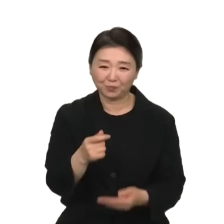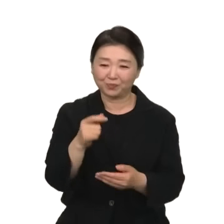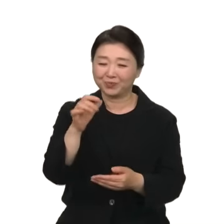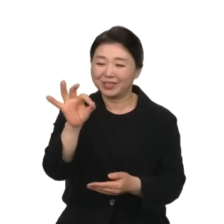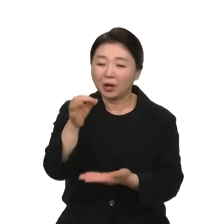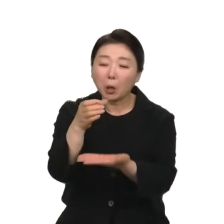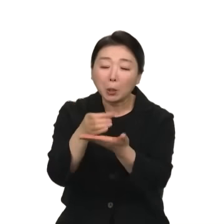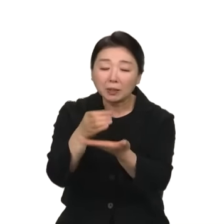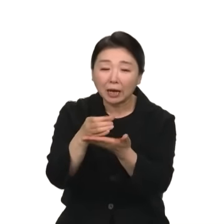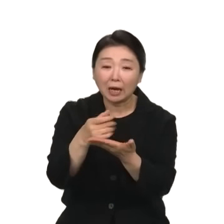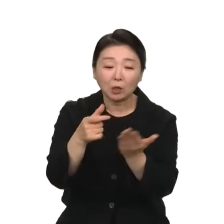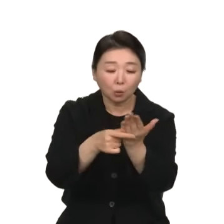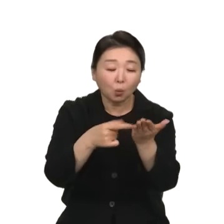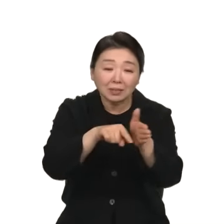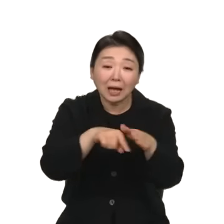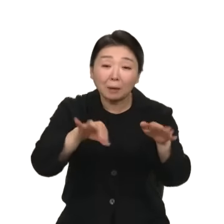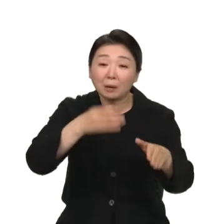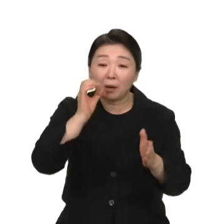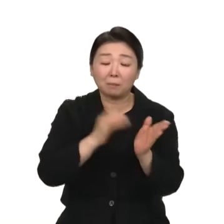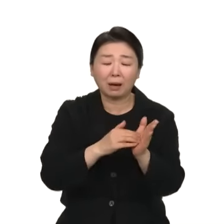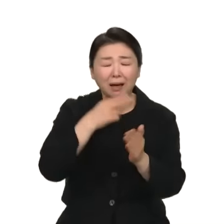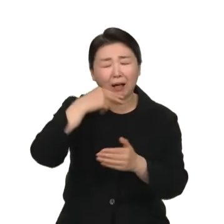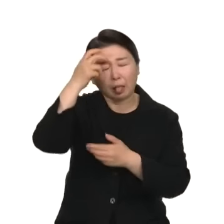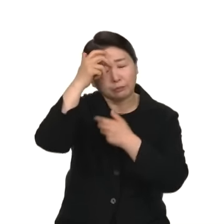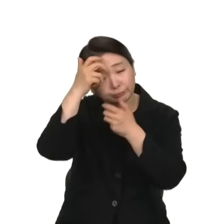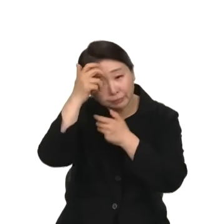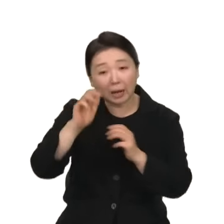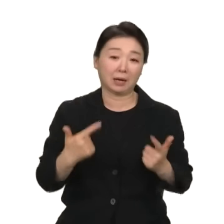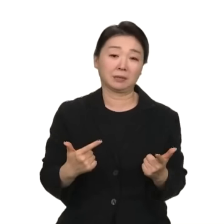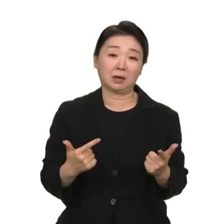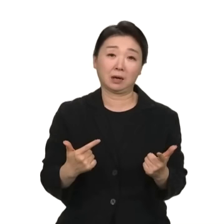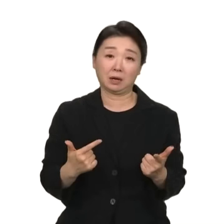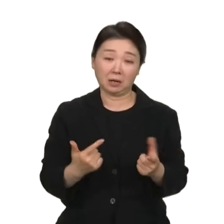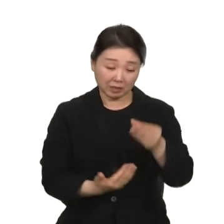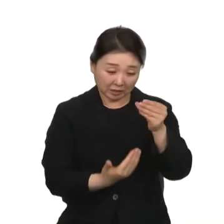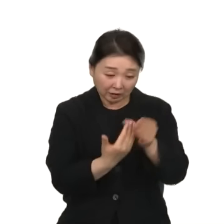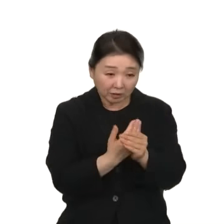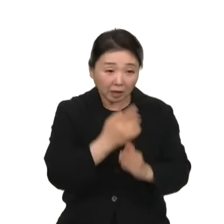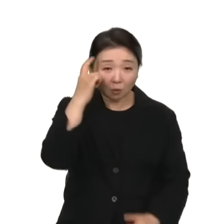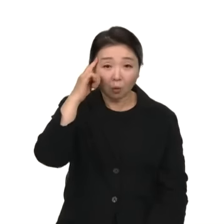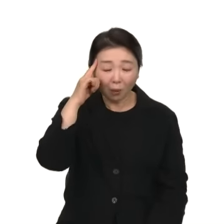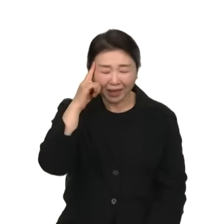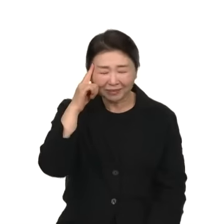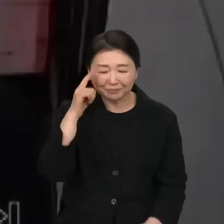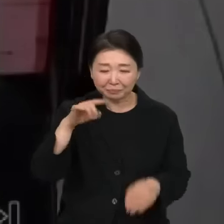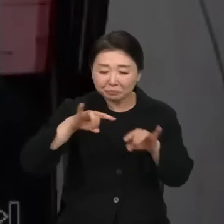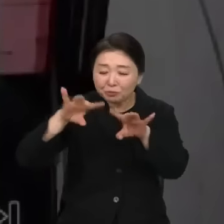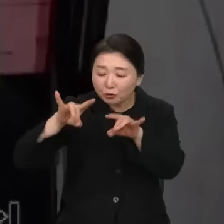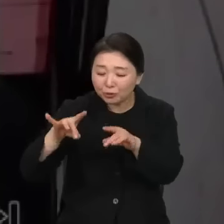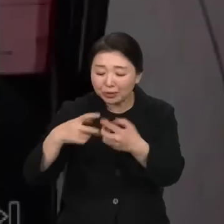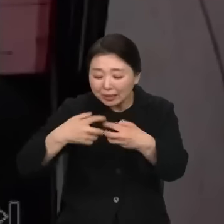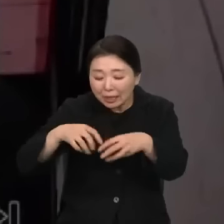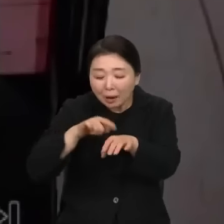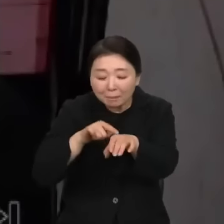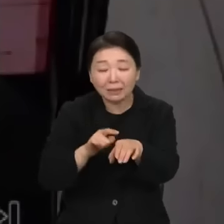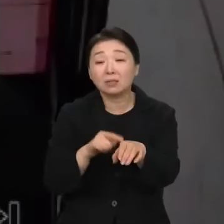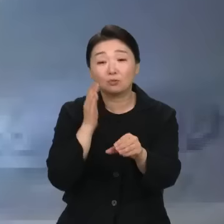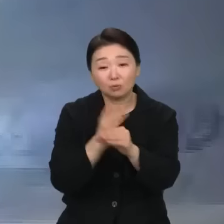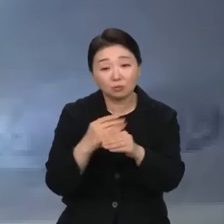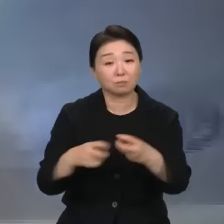마셨다고 했습니다. 만취할 정도가 아니었다며 사고는 블루투스를 만지다가 났다고도 했습니다. 술은